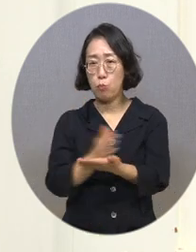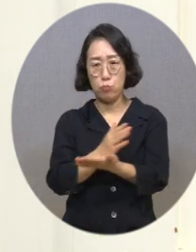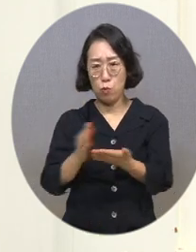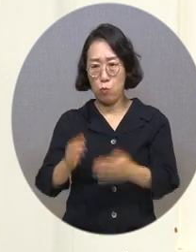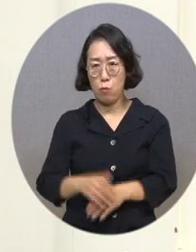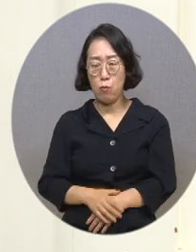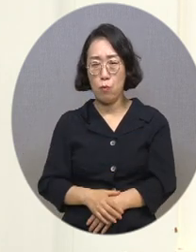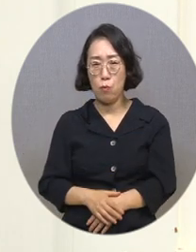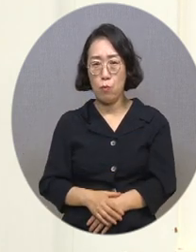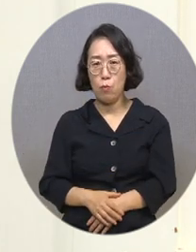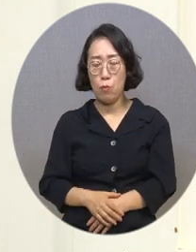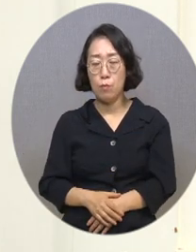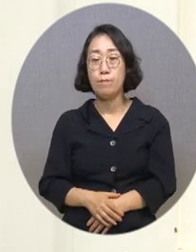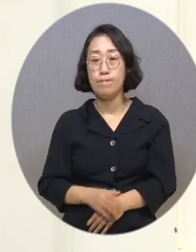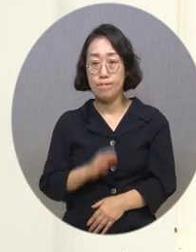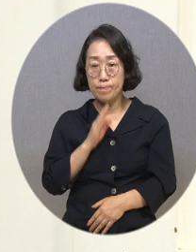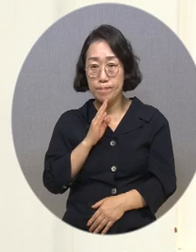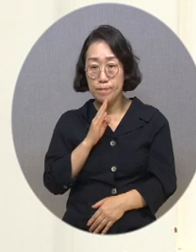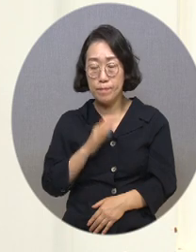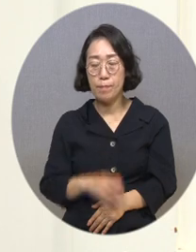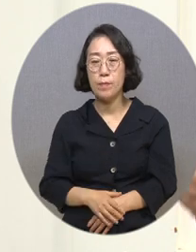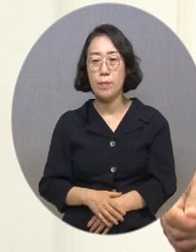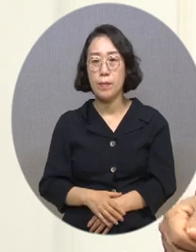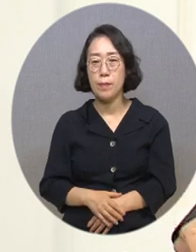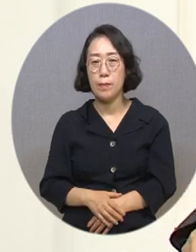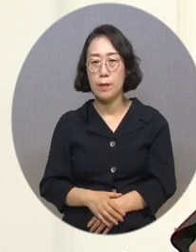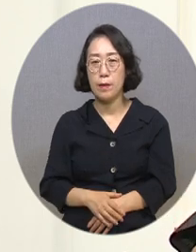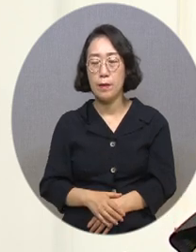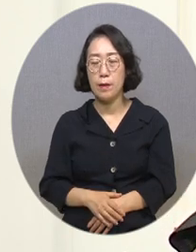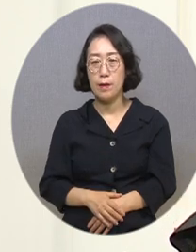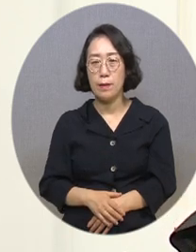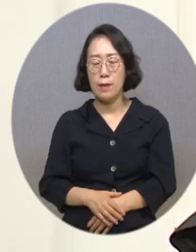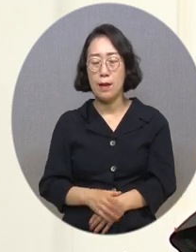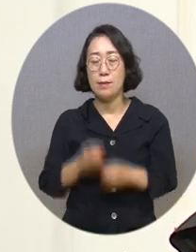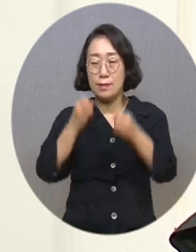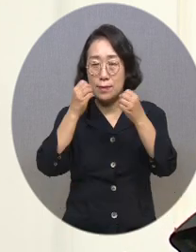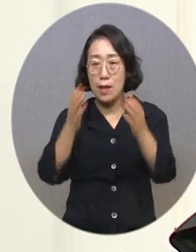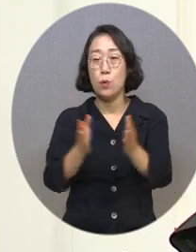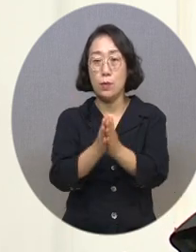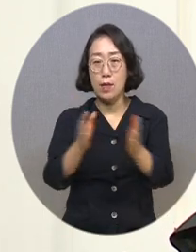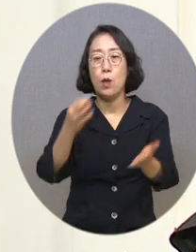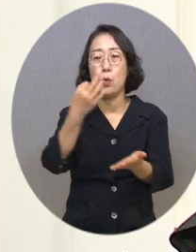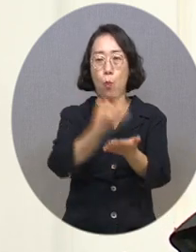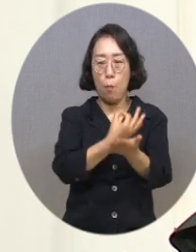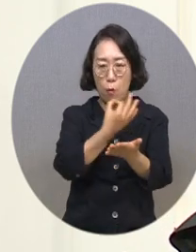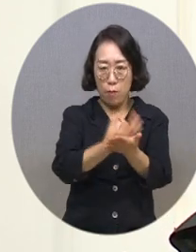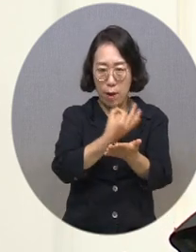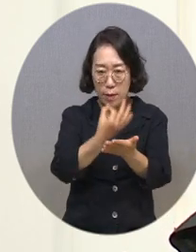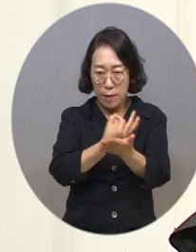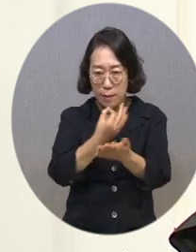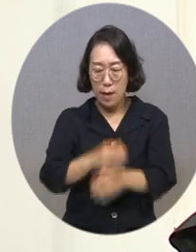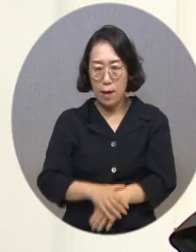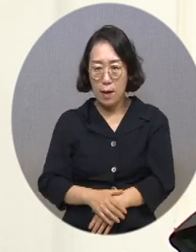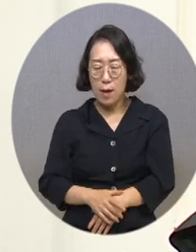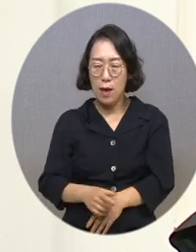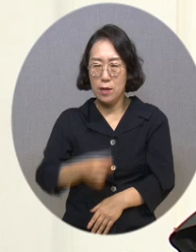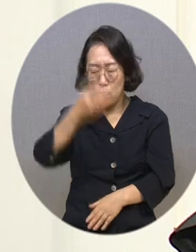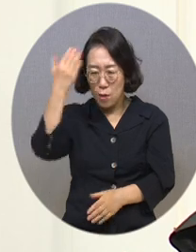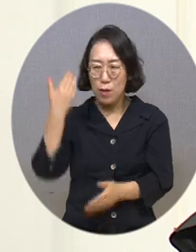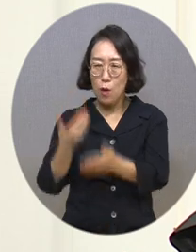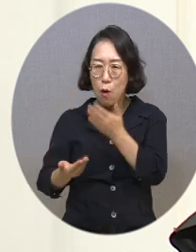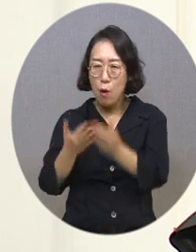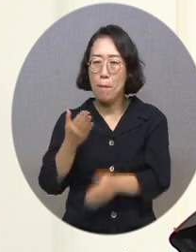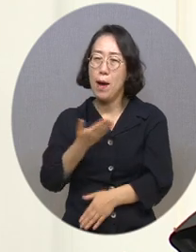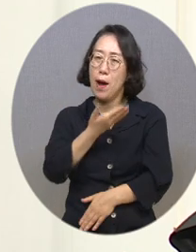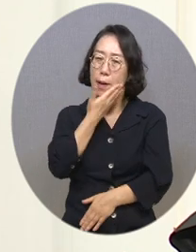일 말고는. 그래서 그럼 작게라도 다 내려놓고 뭐 돈 벌어야 된다, 내가 했던 일이 아깝다 이런 생각하지